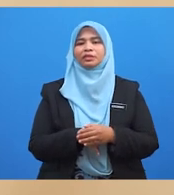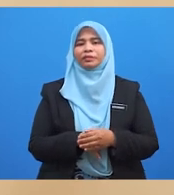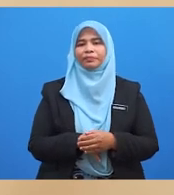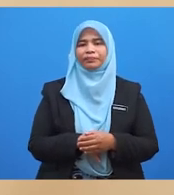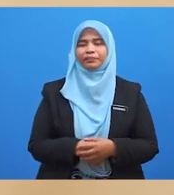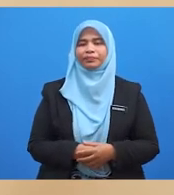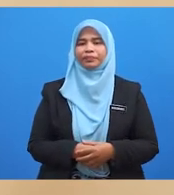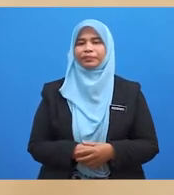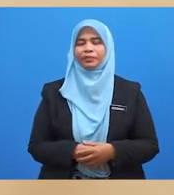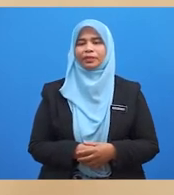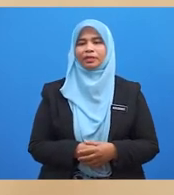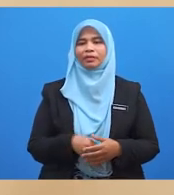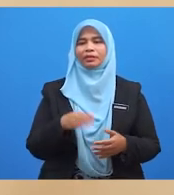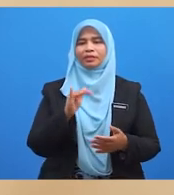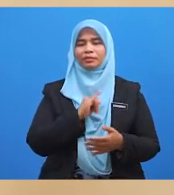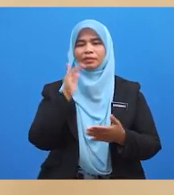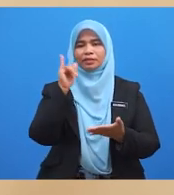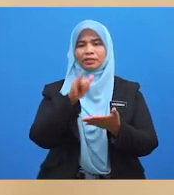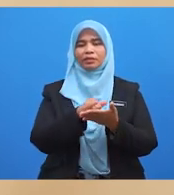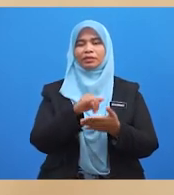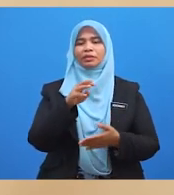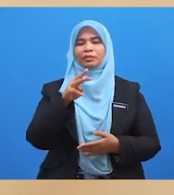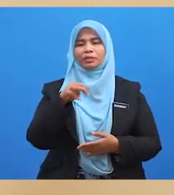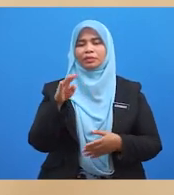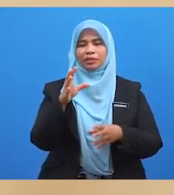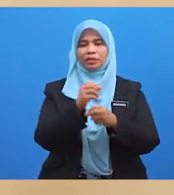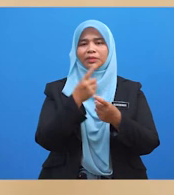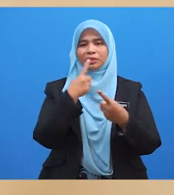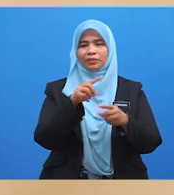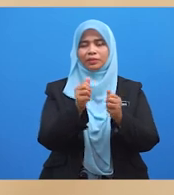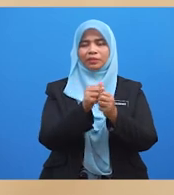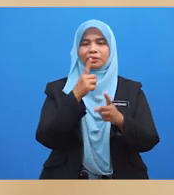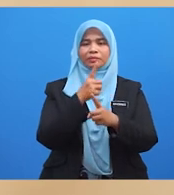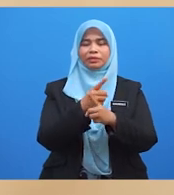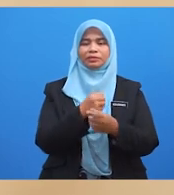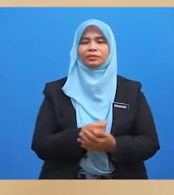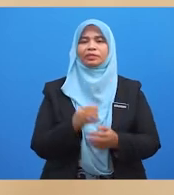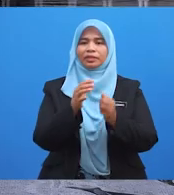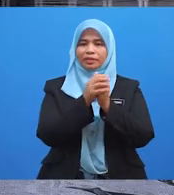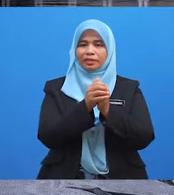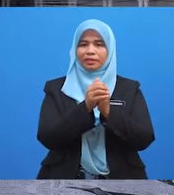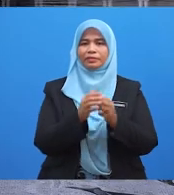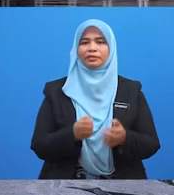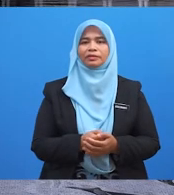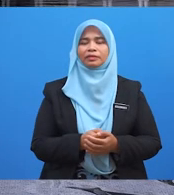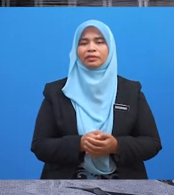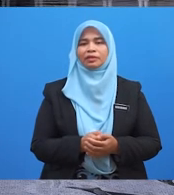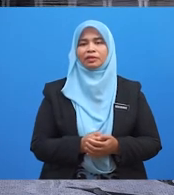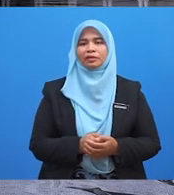yakin murid-murid dapat menjawab dengan betul. Tahniah dan syabas diucapkan.